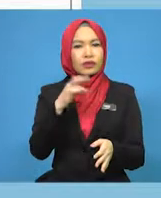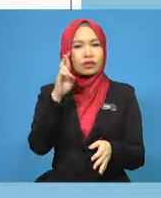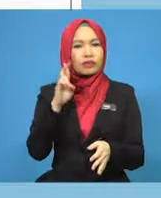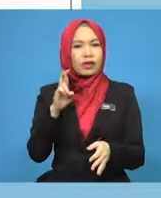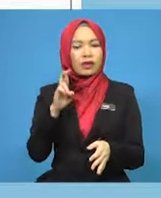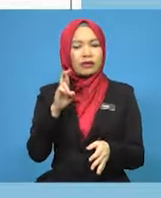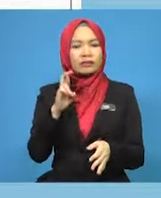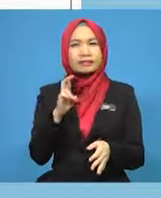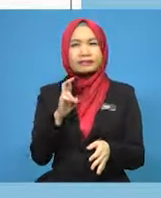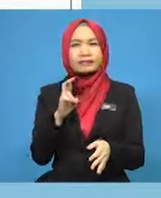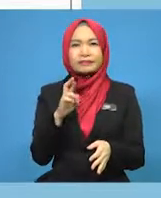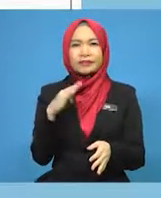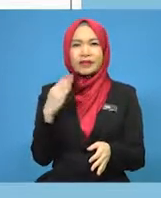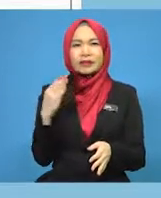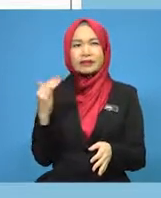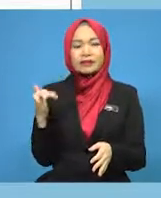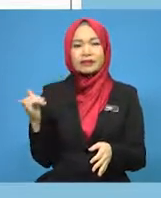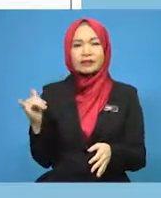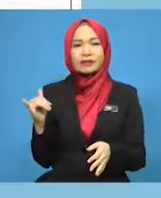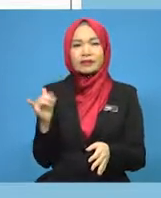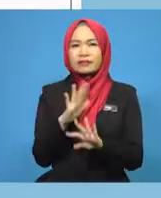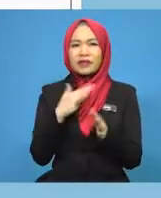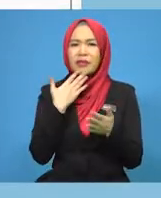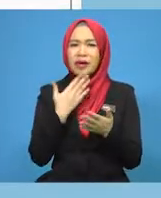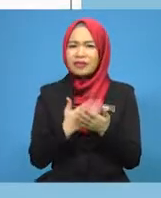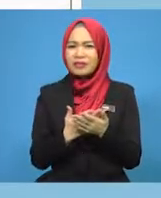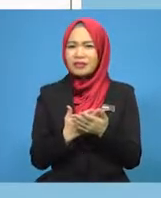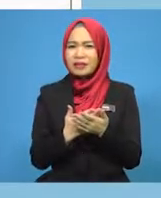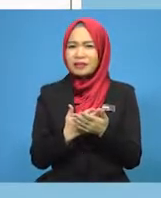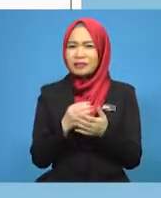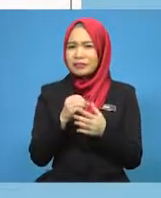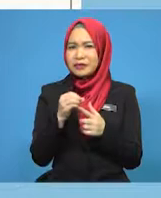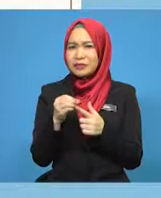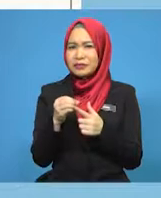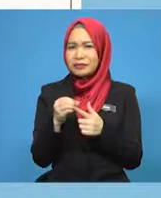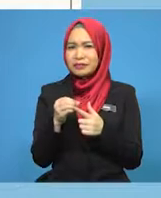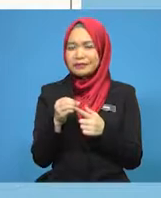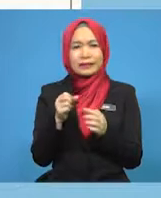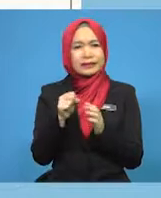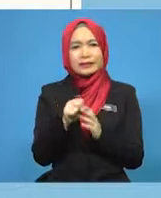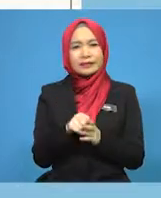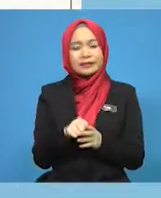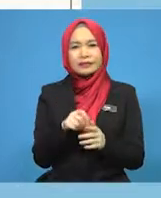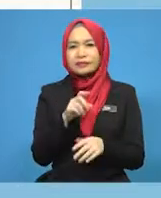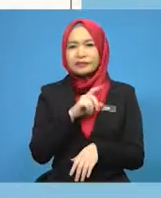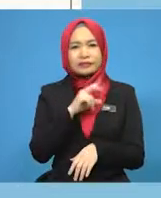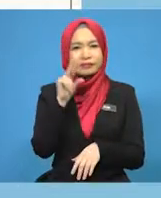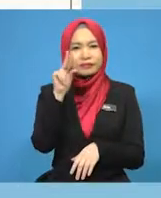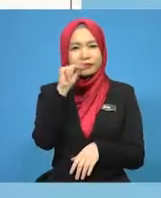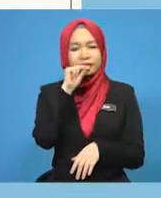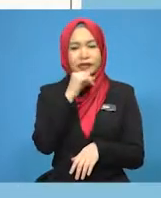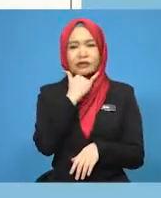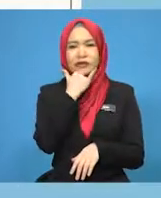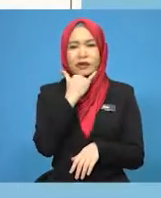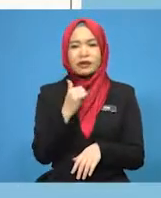yang pendendam, tamak dan mudah tersinggung. Untuk menjaga keseimbangannya, warna merah baik